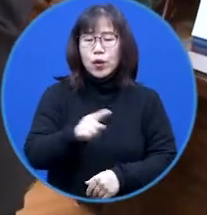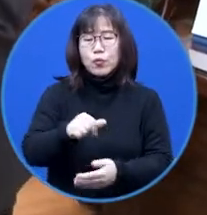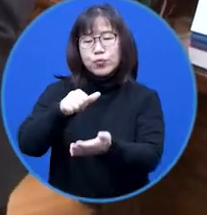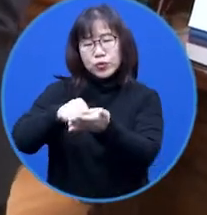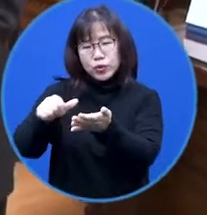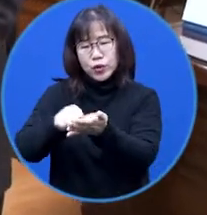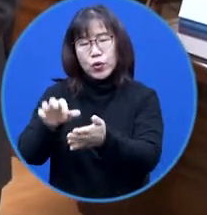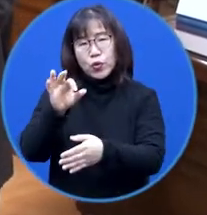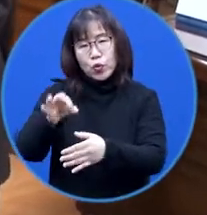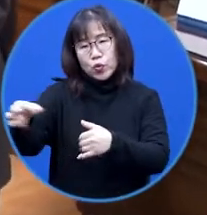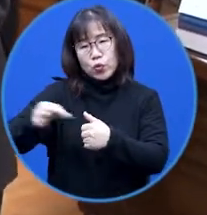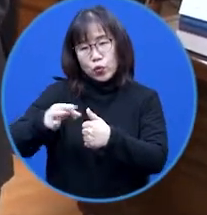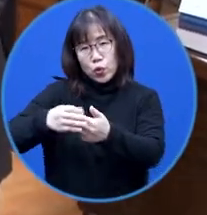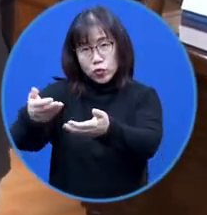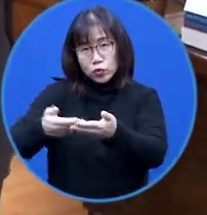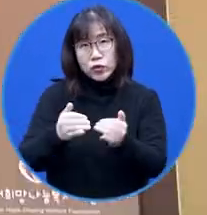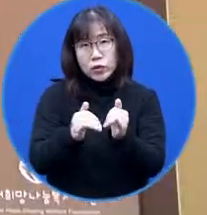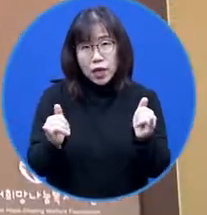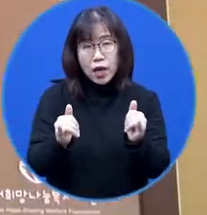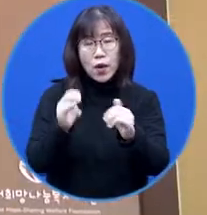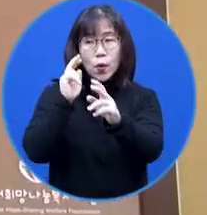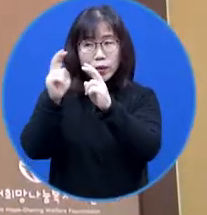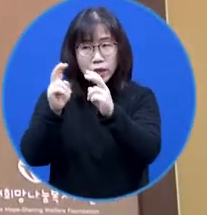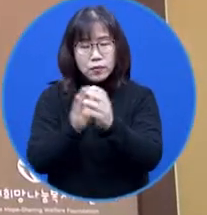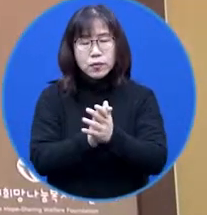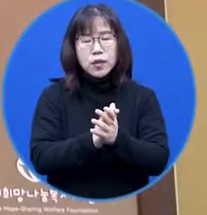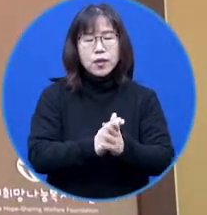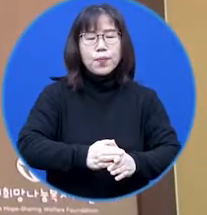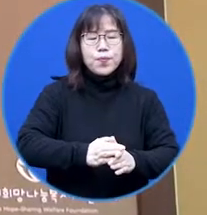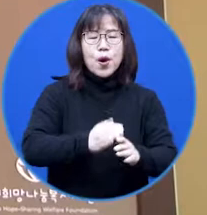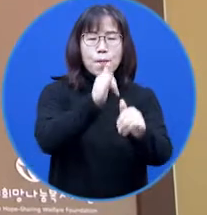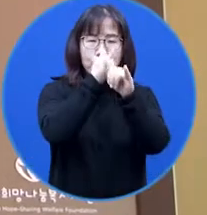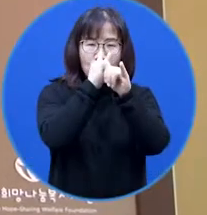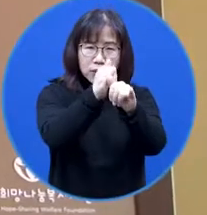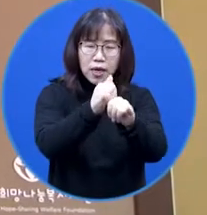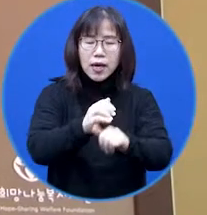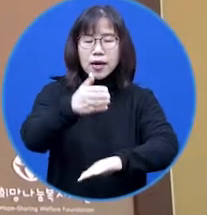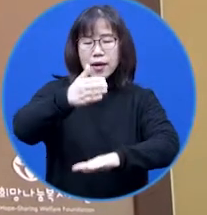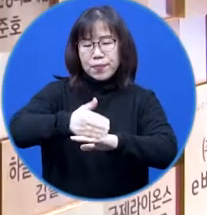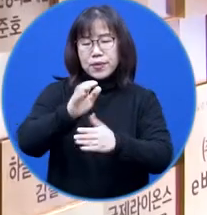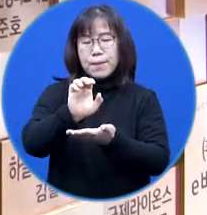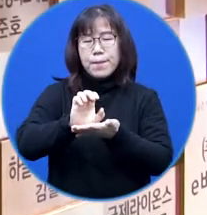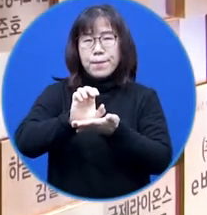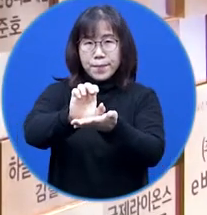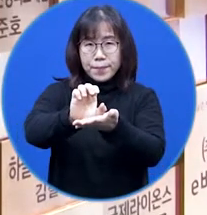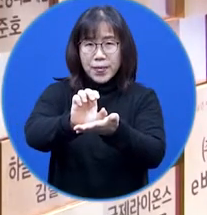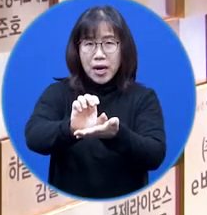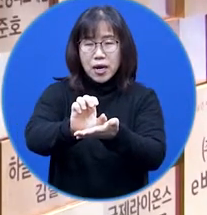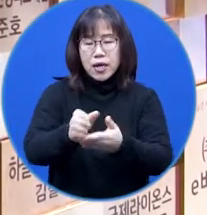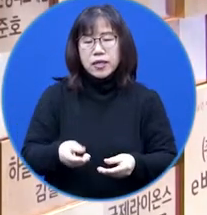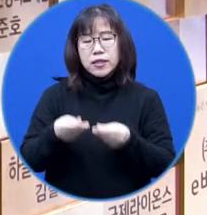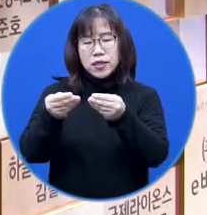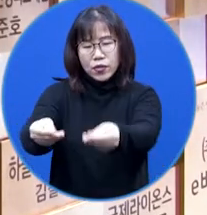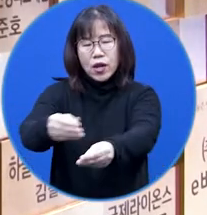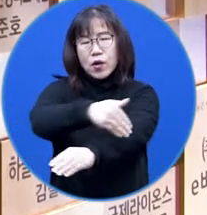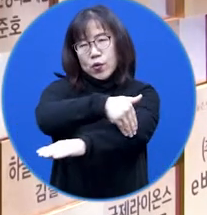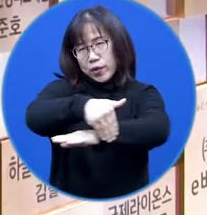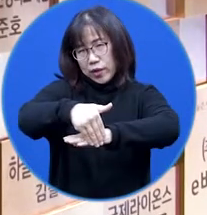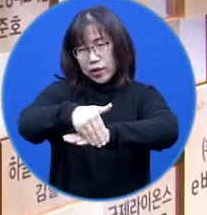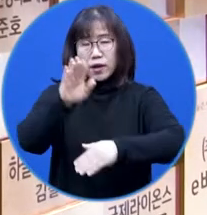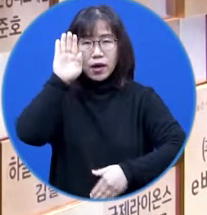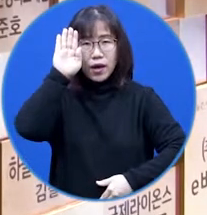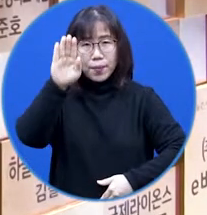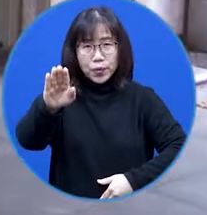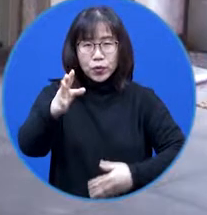기부로 이웃사랑을 실천한 개인과 단체에게는 표창과 감사패를 전달할 예정입니다. 강서구는